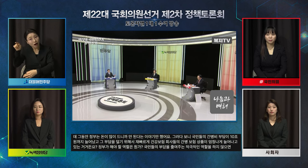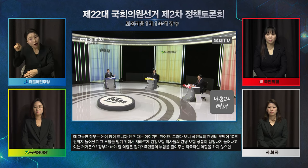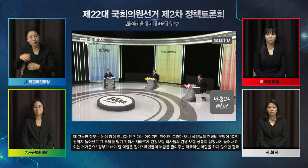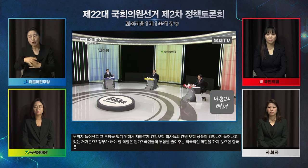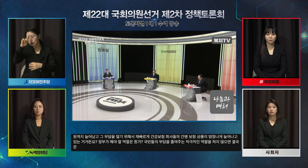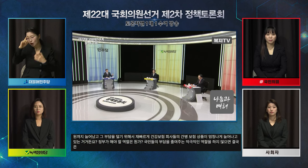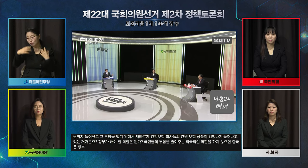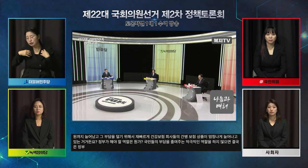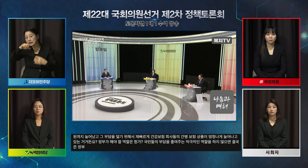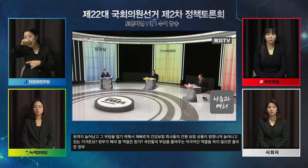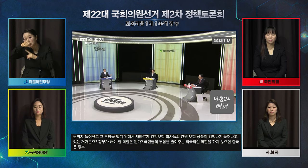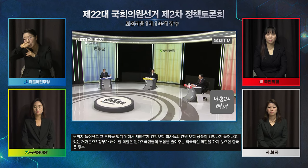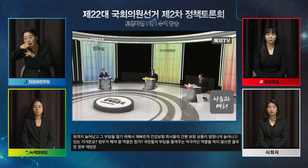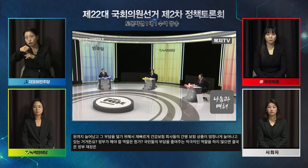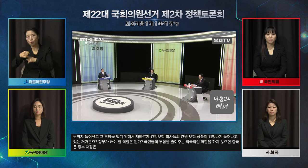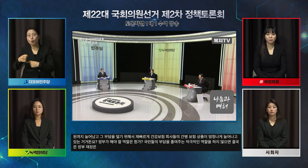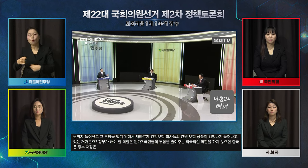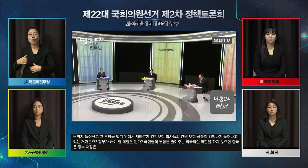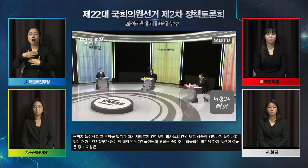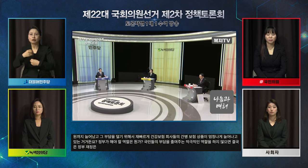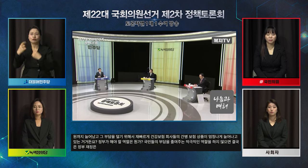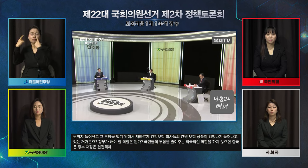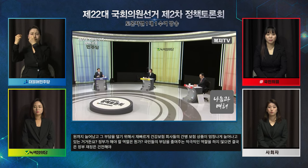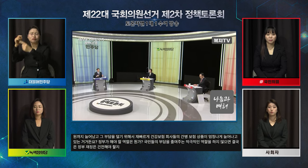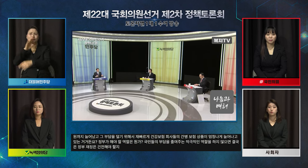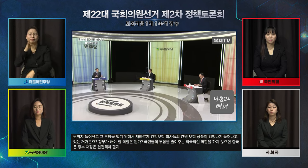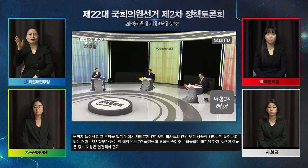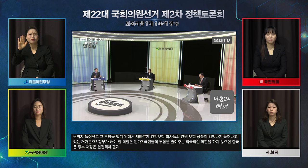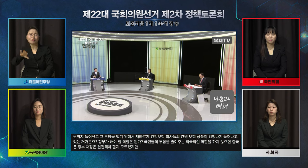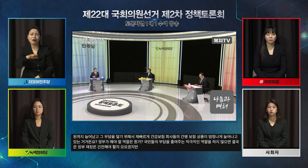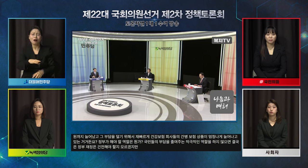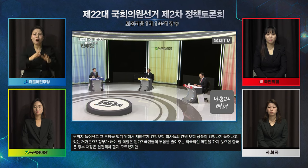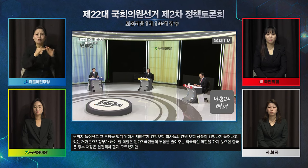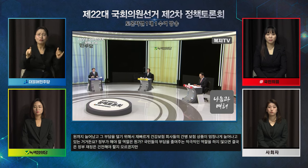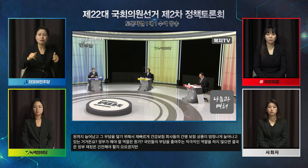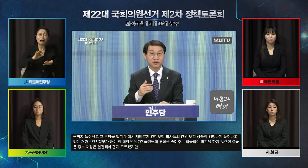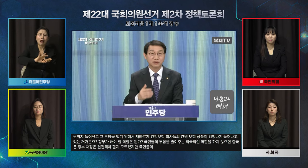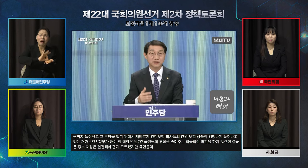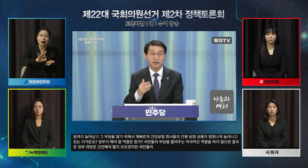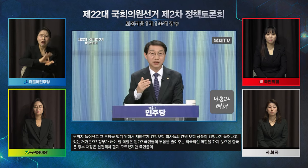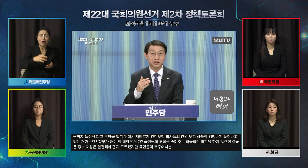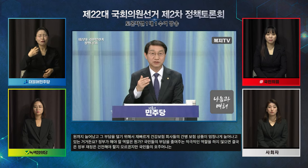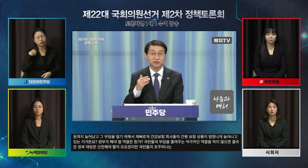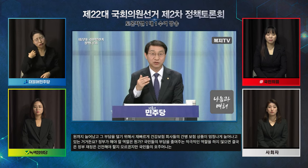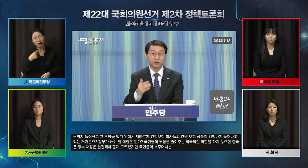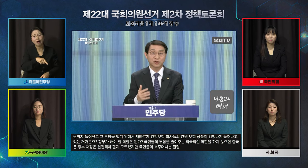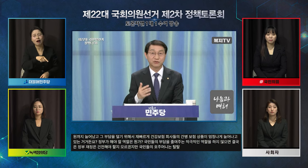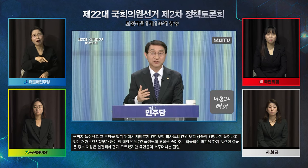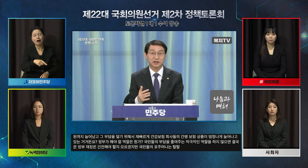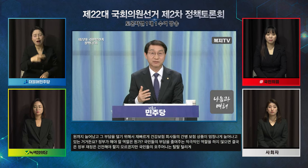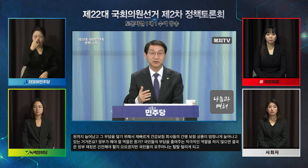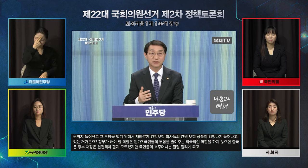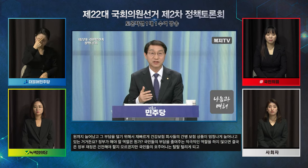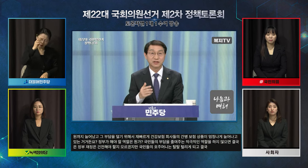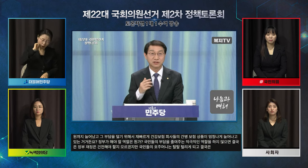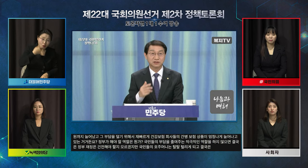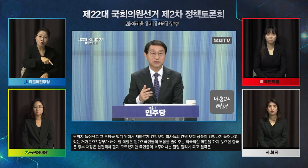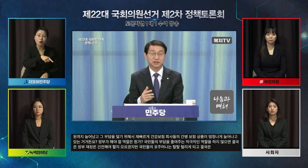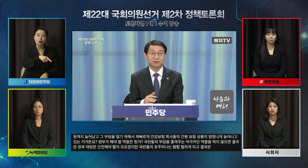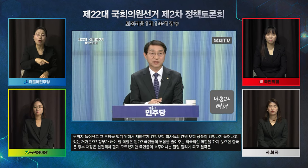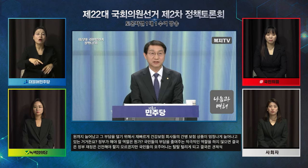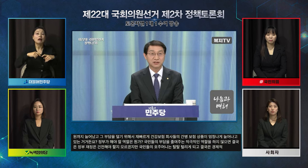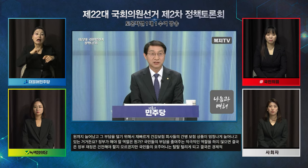재정은 건전화될지 모르겠지만 국민들의 호주머니라 탈탈 털리게 되고 결국은 경제적 여유가 없는 사람들은